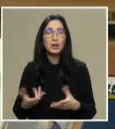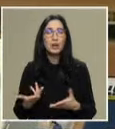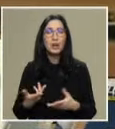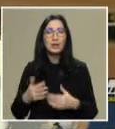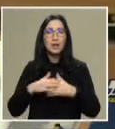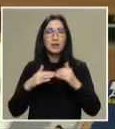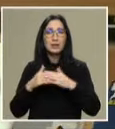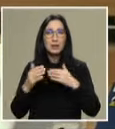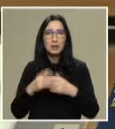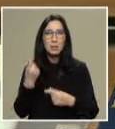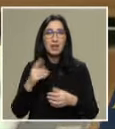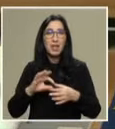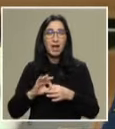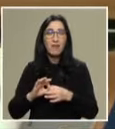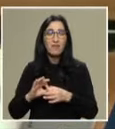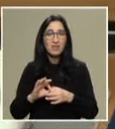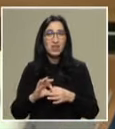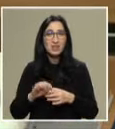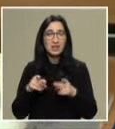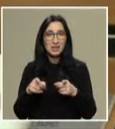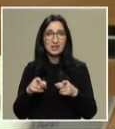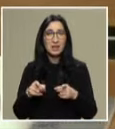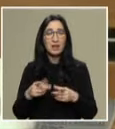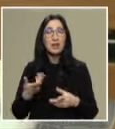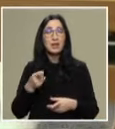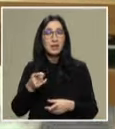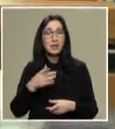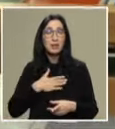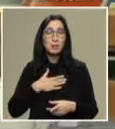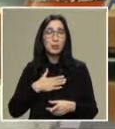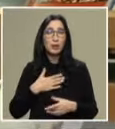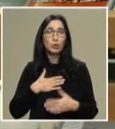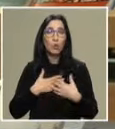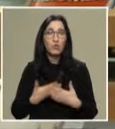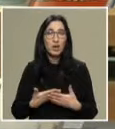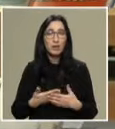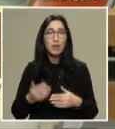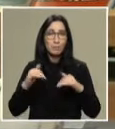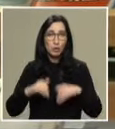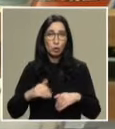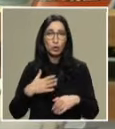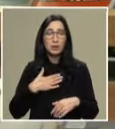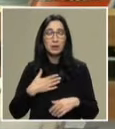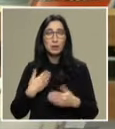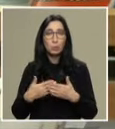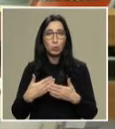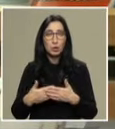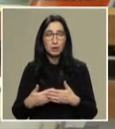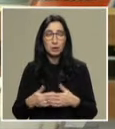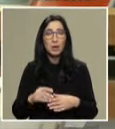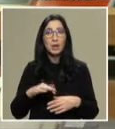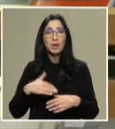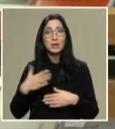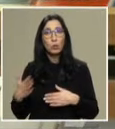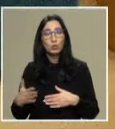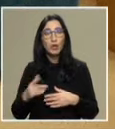една връзка с тях и съответно те да ми имат доверие и да могат да дойдат при мен и да споделят. Съответно